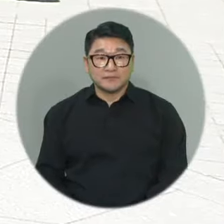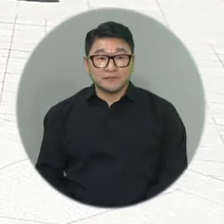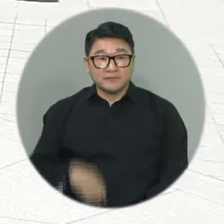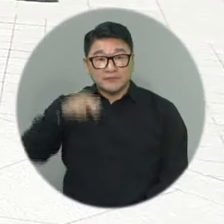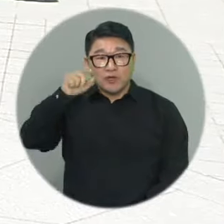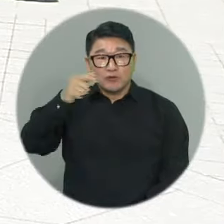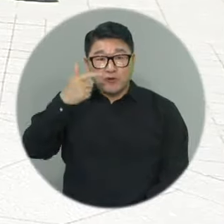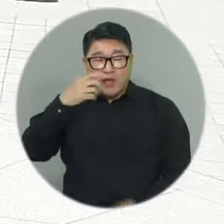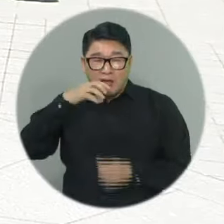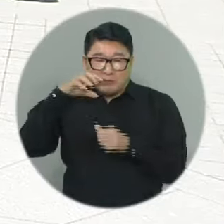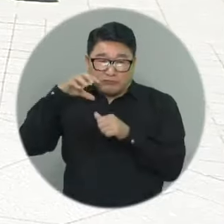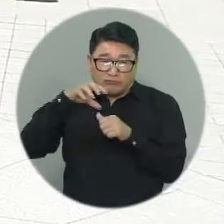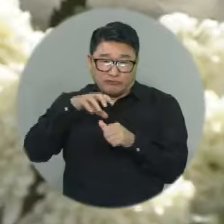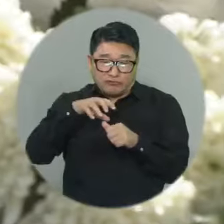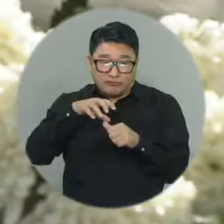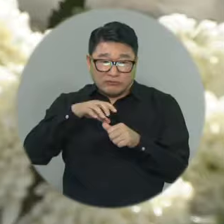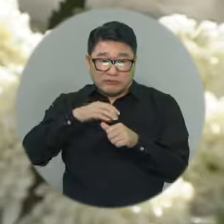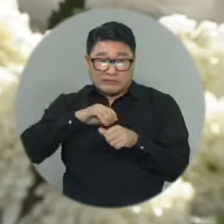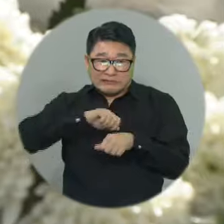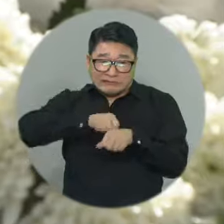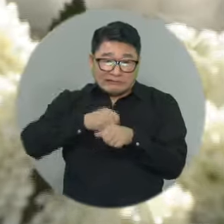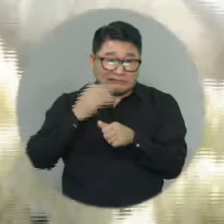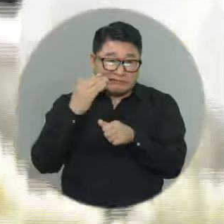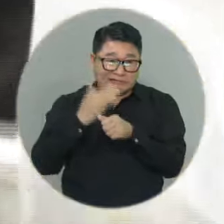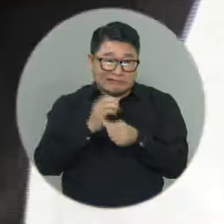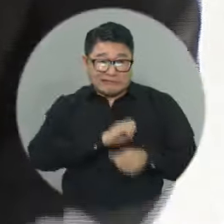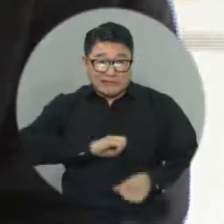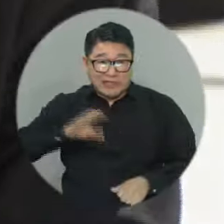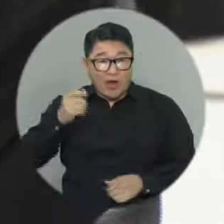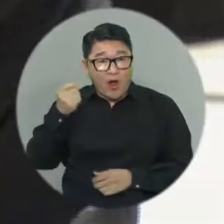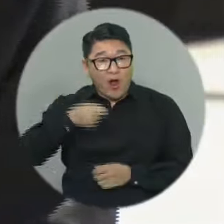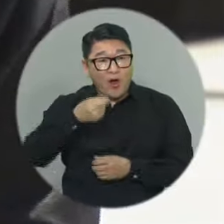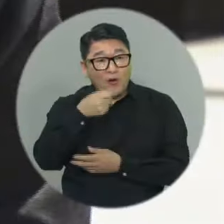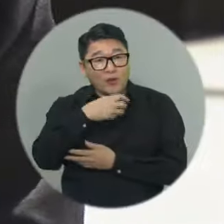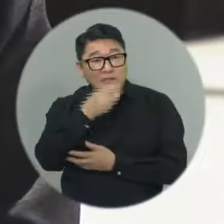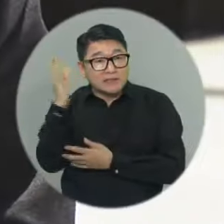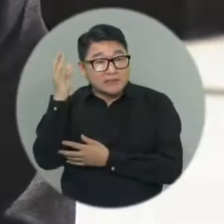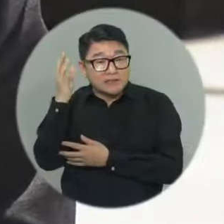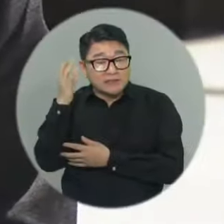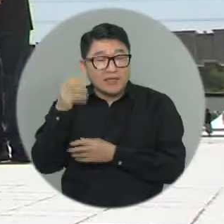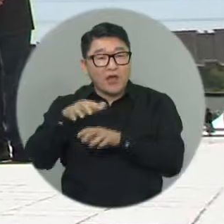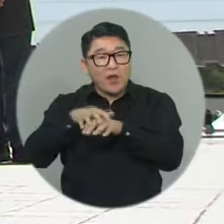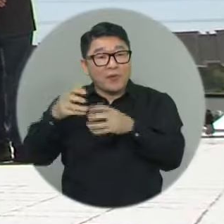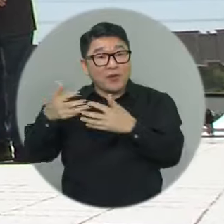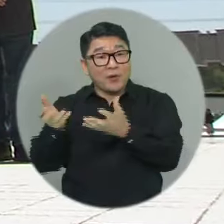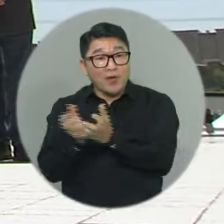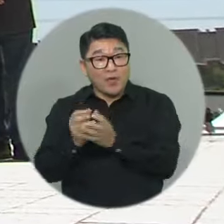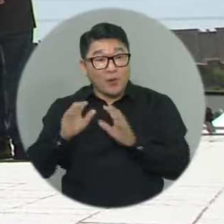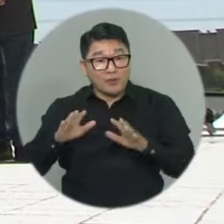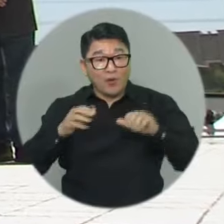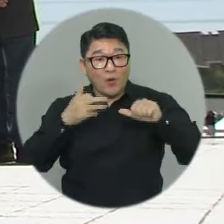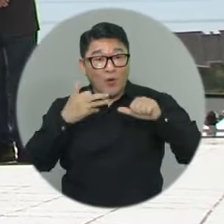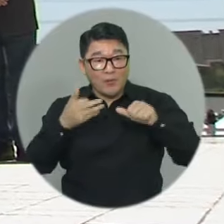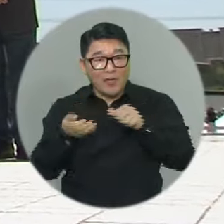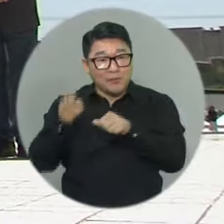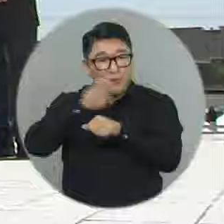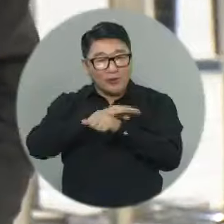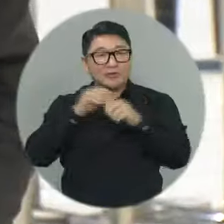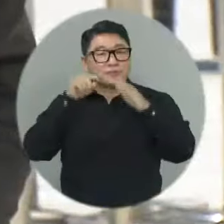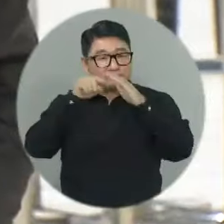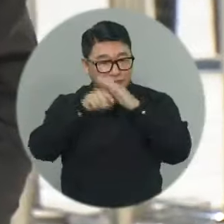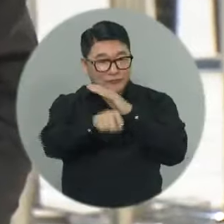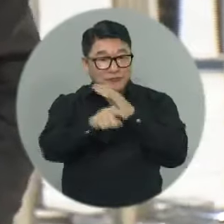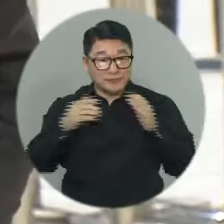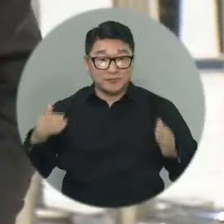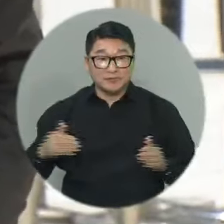전두환의 탄압에 맞서다 강제 해직된 언론인들의 모임인 80년 해직 언론인 협의회가 국립 5.18 민주묘지를